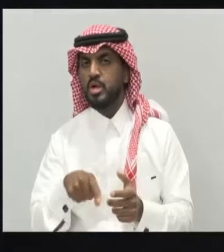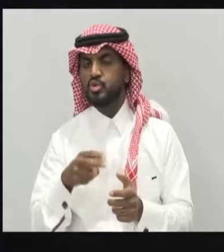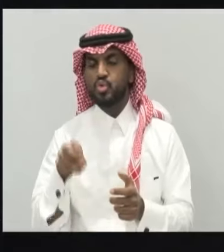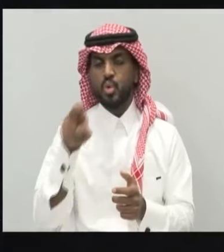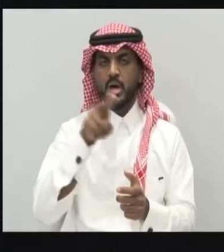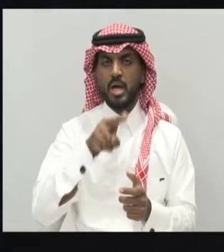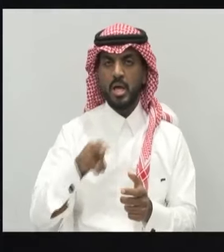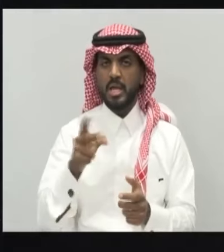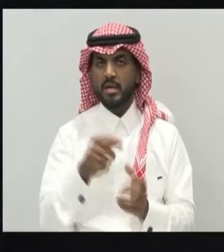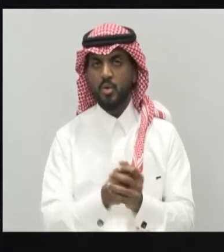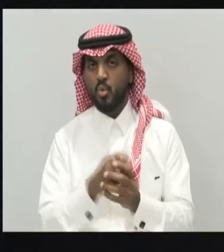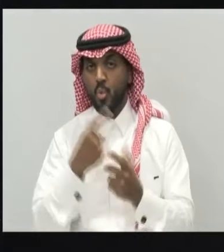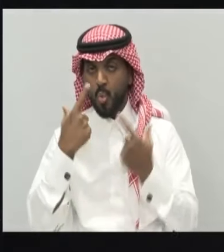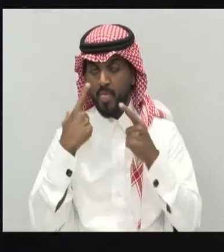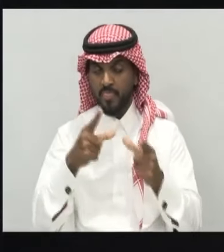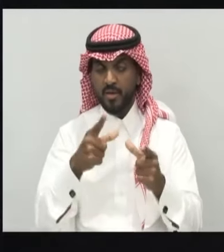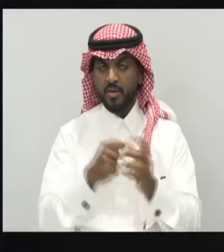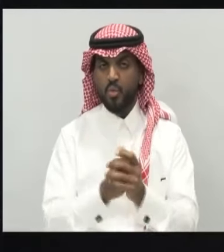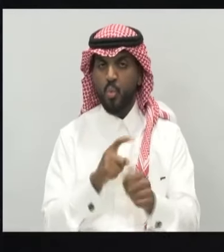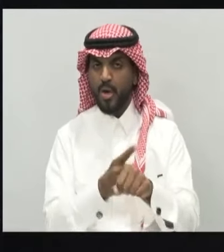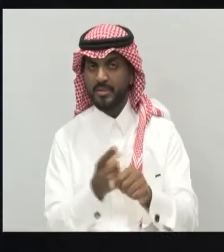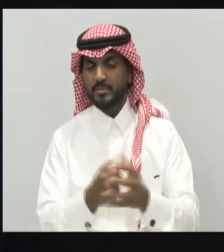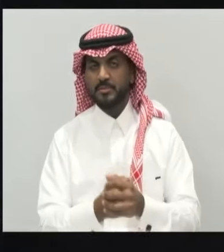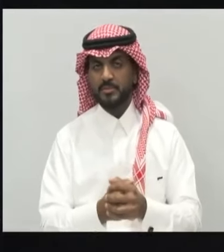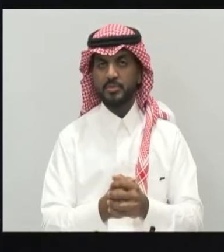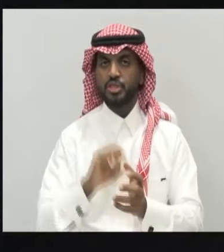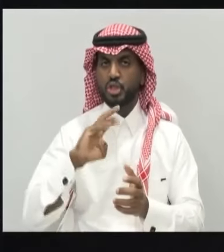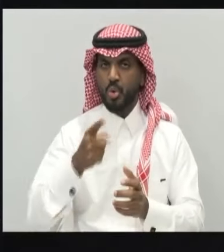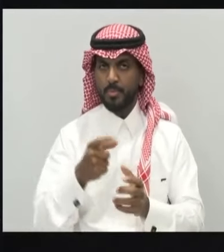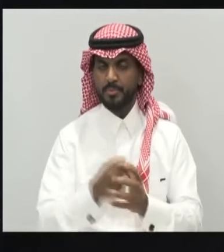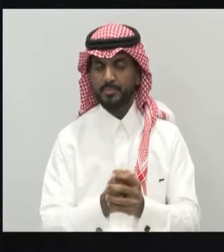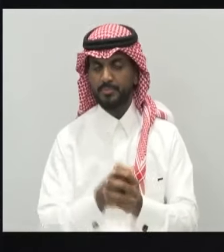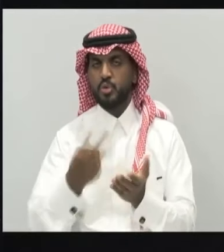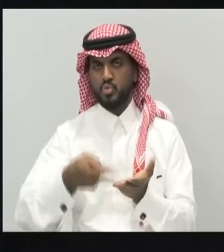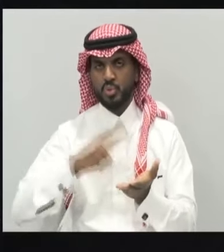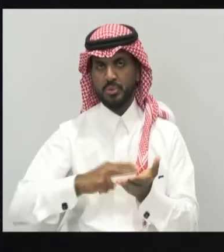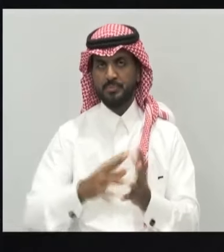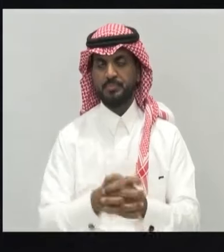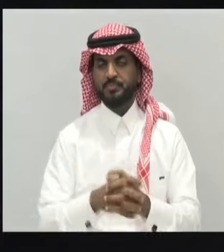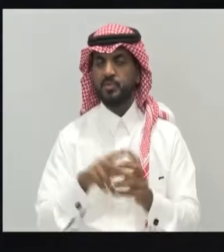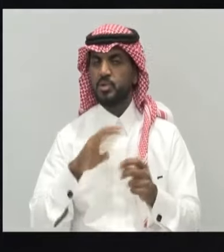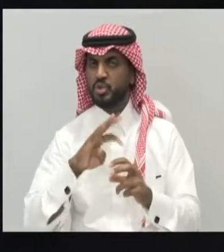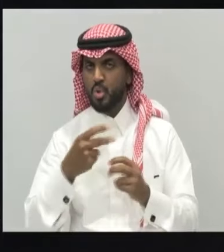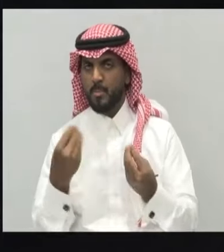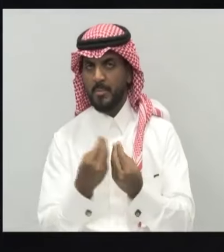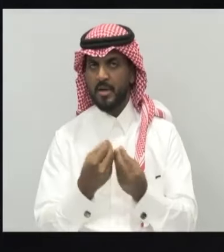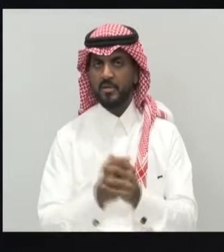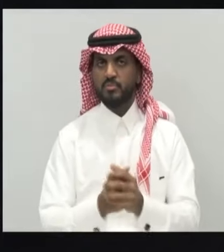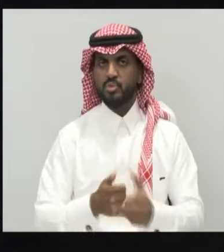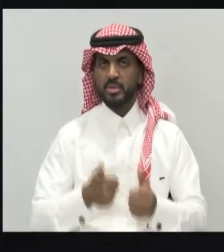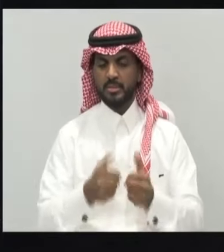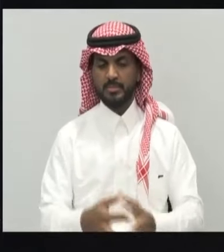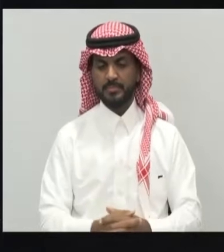ساقرا لكم اوضح لكم اترك لكم برها من الزمن تجيبون ومن ثم نجيب مع بعض بارك الله فيكم جاهزين يا